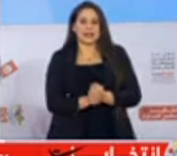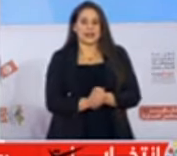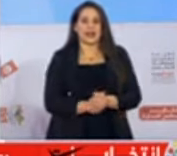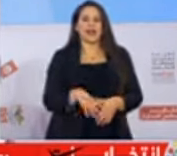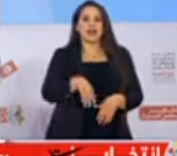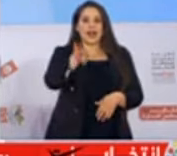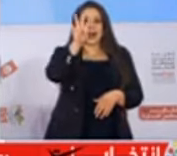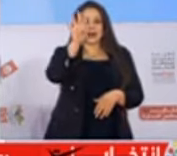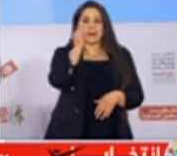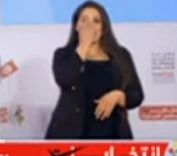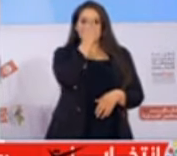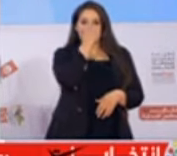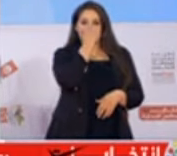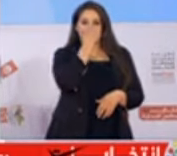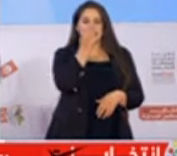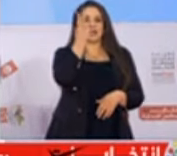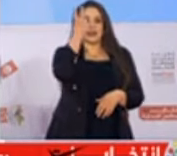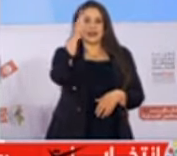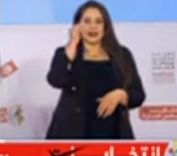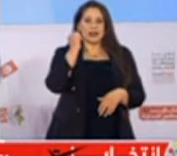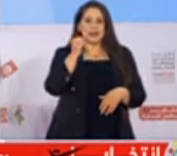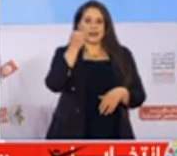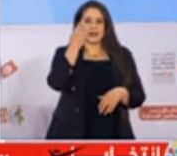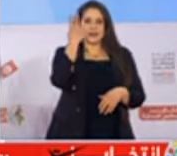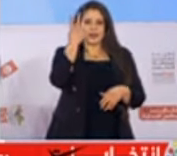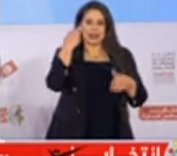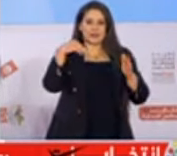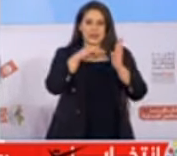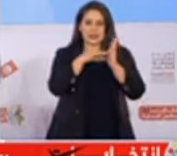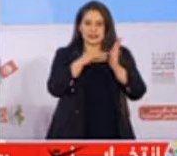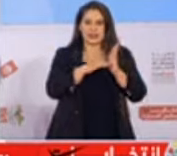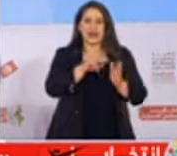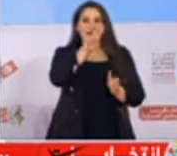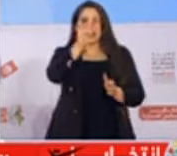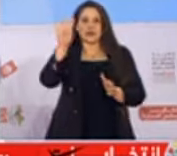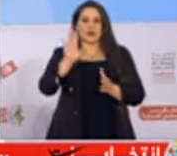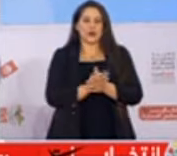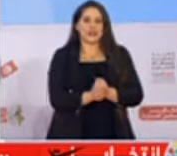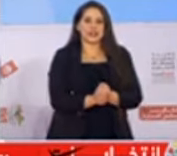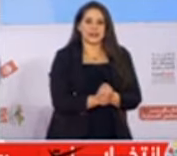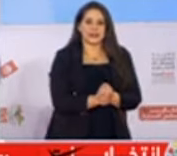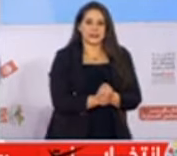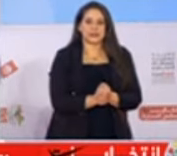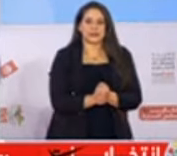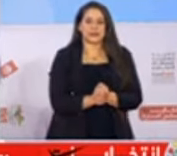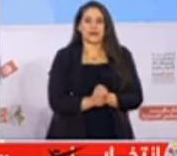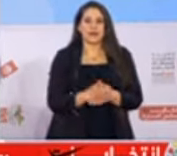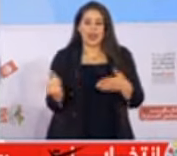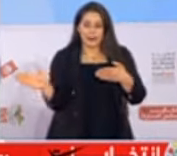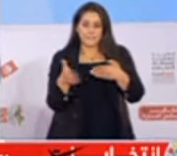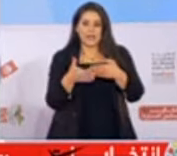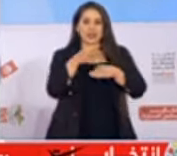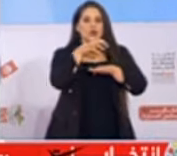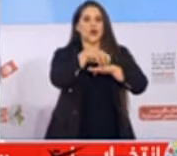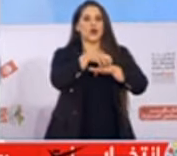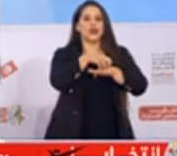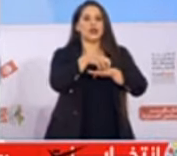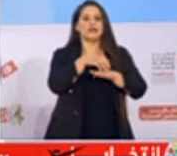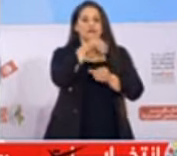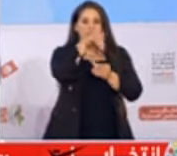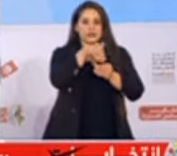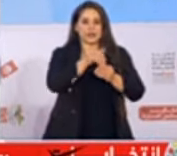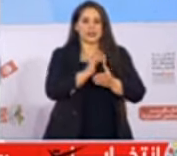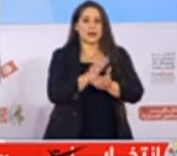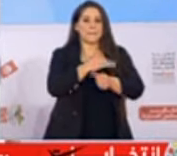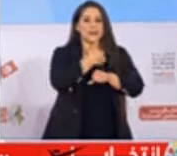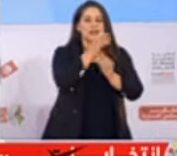4 فبراير 2024. إذن الساعة السادسة تم غلق جميع مراكز ومكاتب الاقتراع، وتم تسجيل تصويت